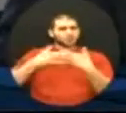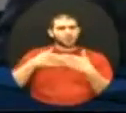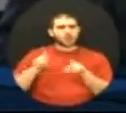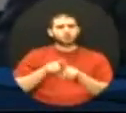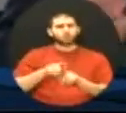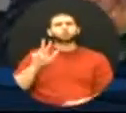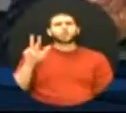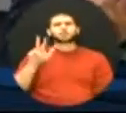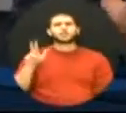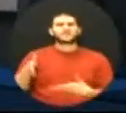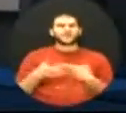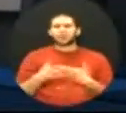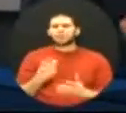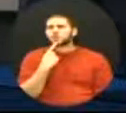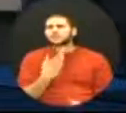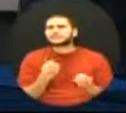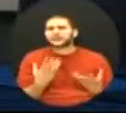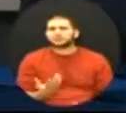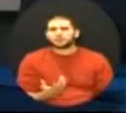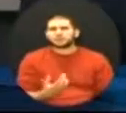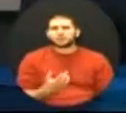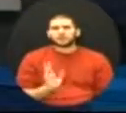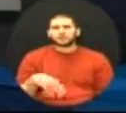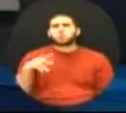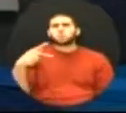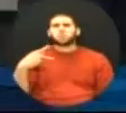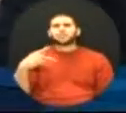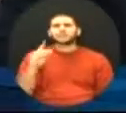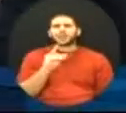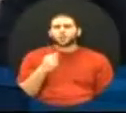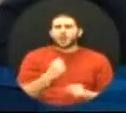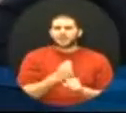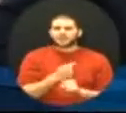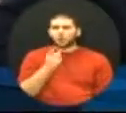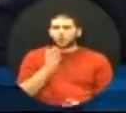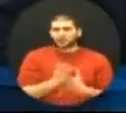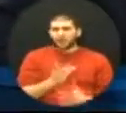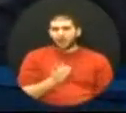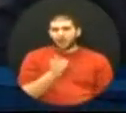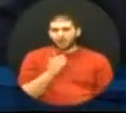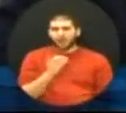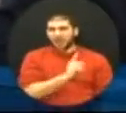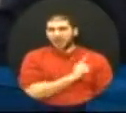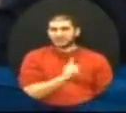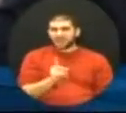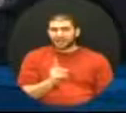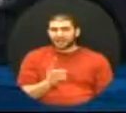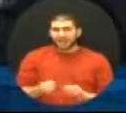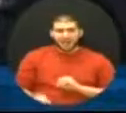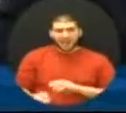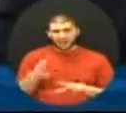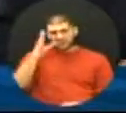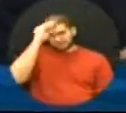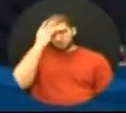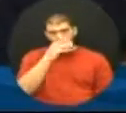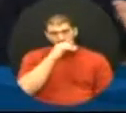צ'אוצ'סקו ואשתו. כולל הפולסא דנורא שנה עשר. והוא עשר. הוא אסר להרחיק אותה משם, הוא אסר להרחיק